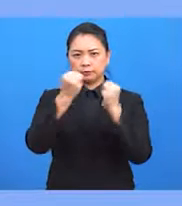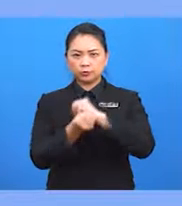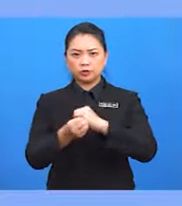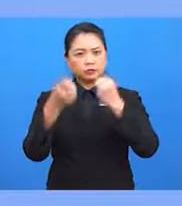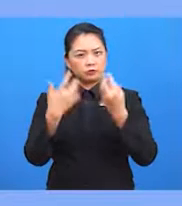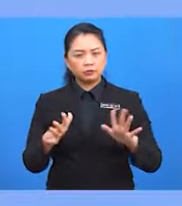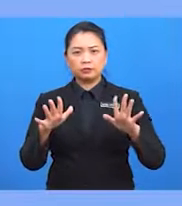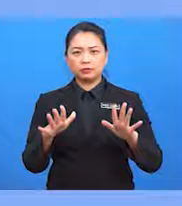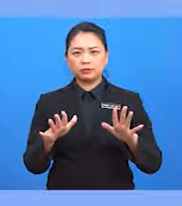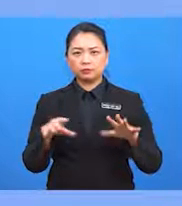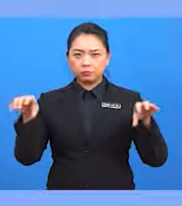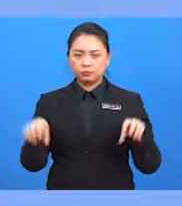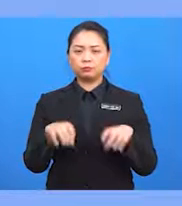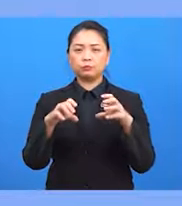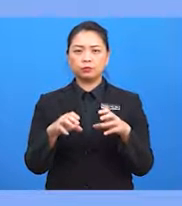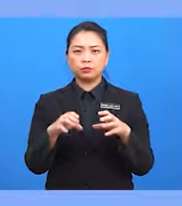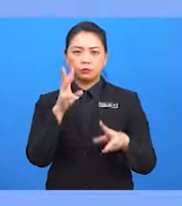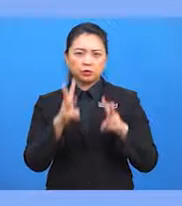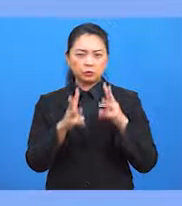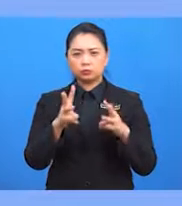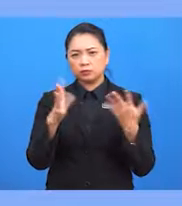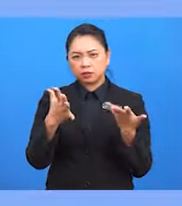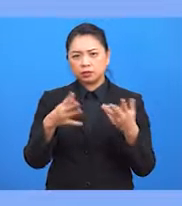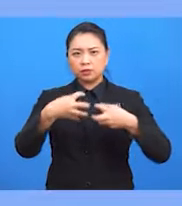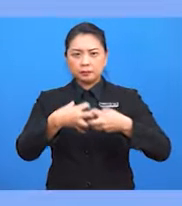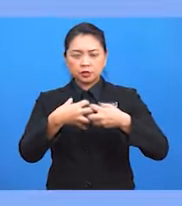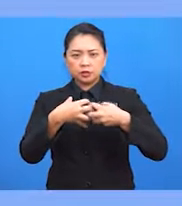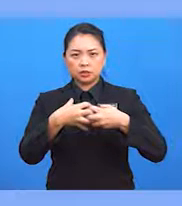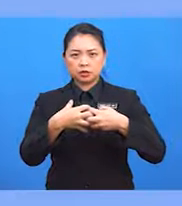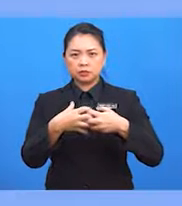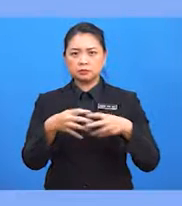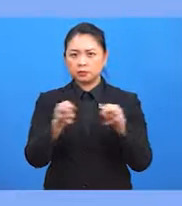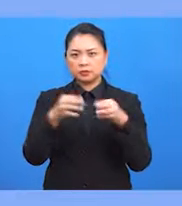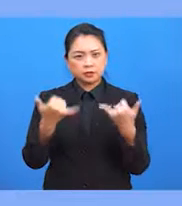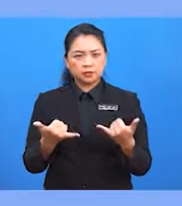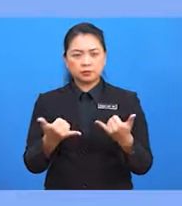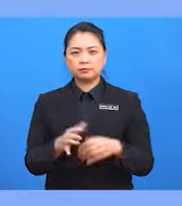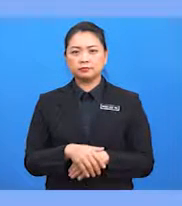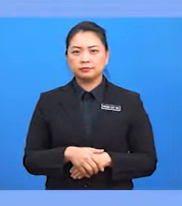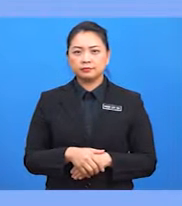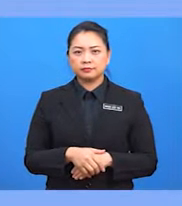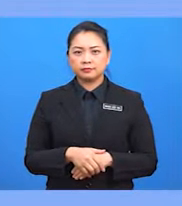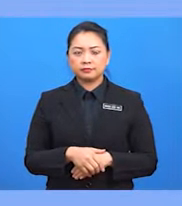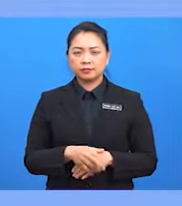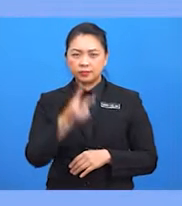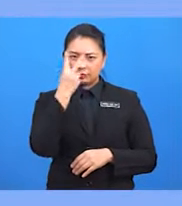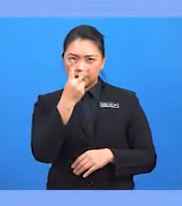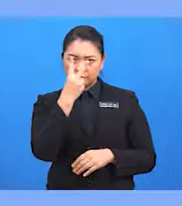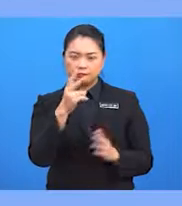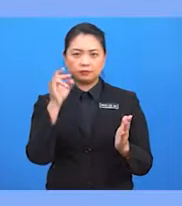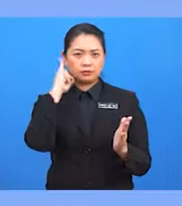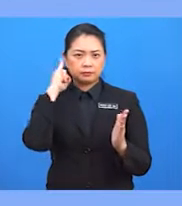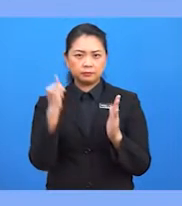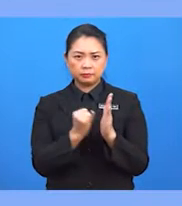telah diaplikasikan walau tanpa bantuan mesin canggih seperti komputer. Perhatikan imej